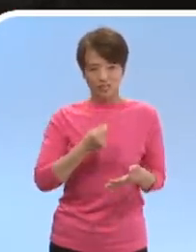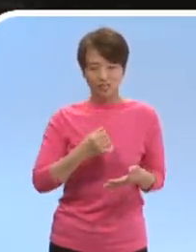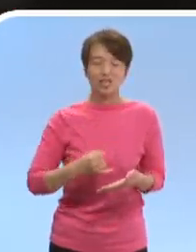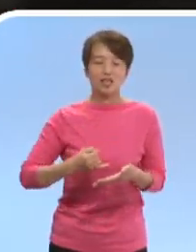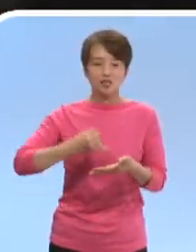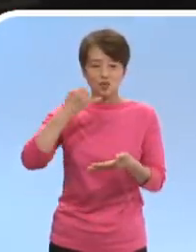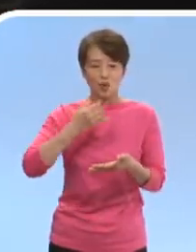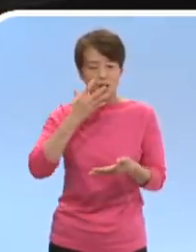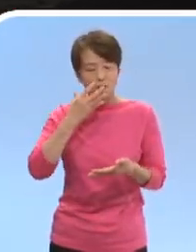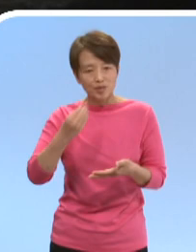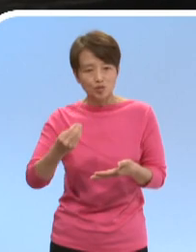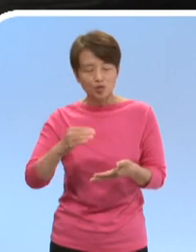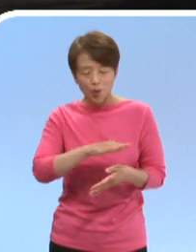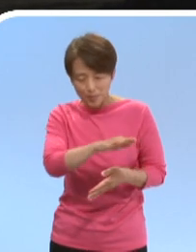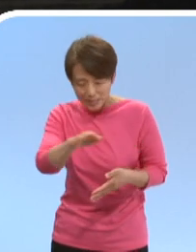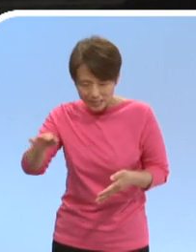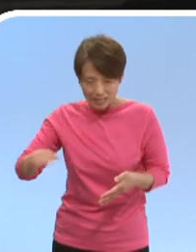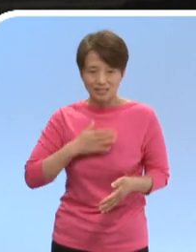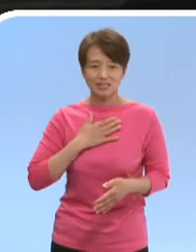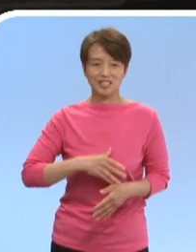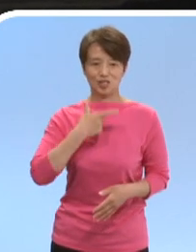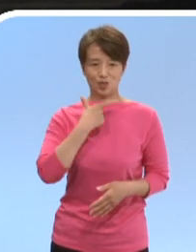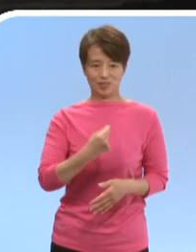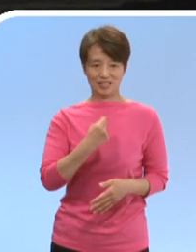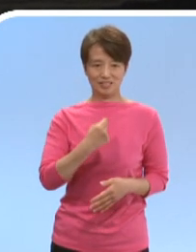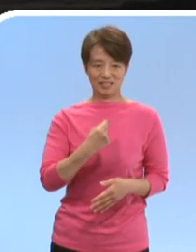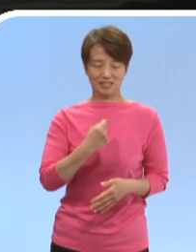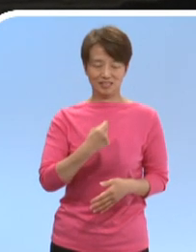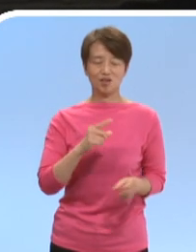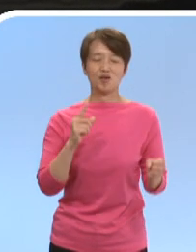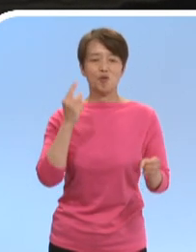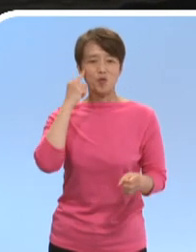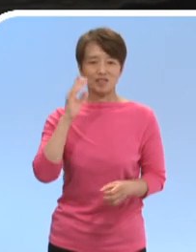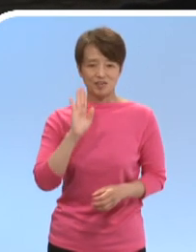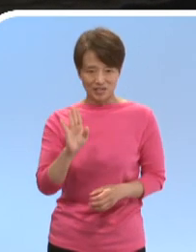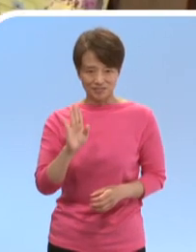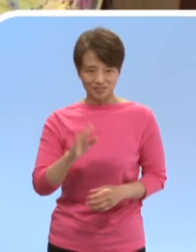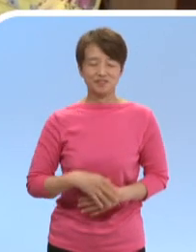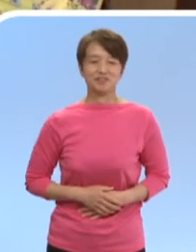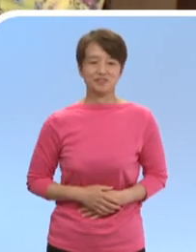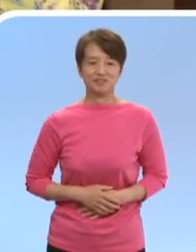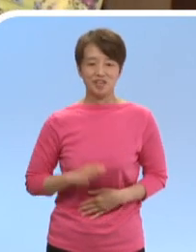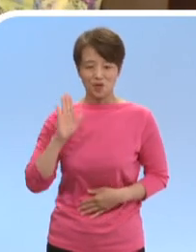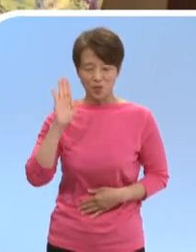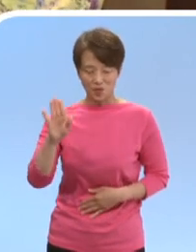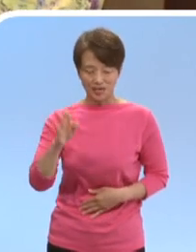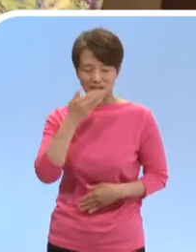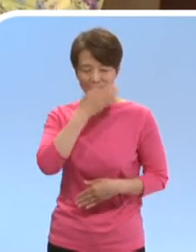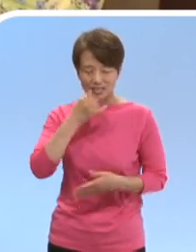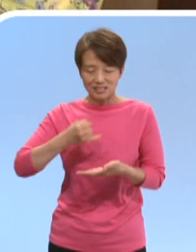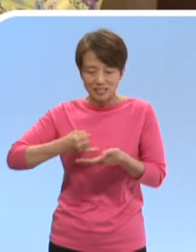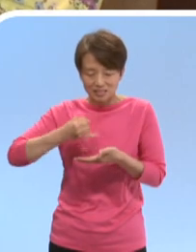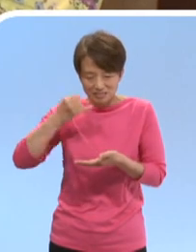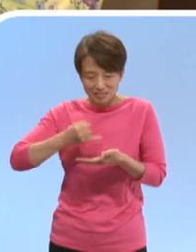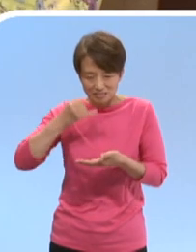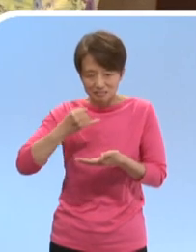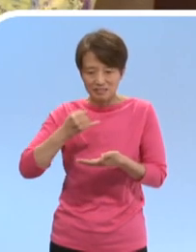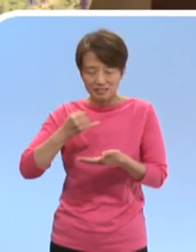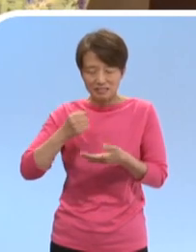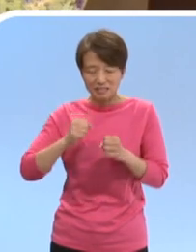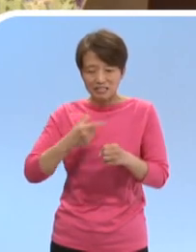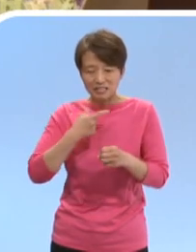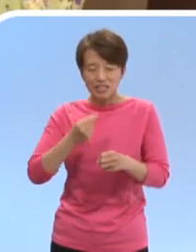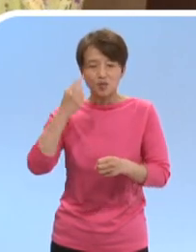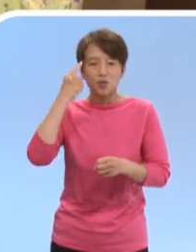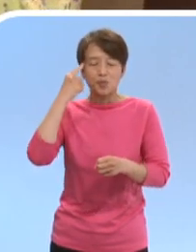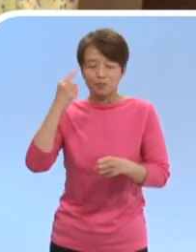ボの糸の、まあ、おそうめんの魅力っていうのを分かっていただきたいなっていうのが私たちの思いです。 はい、私もこれから一本一本噛み締めて食べ